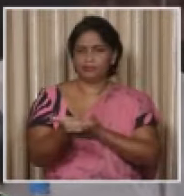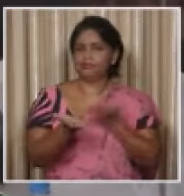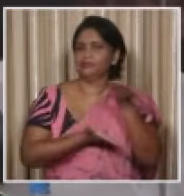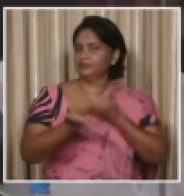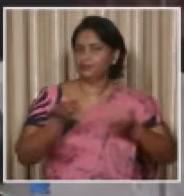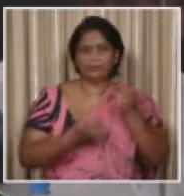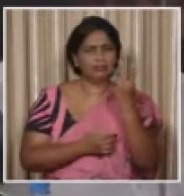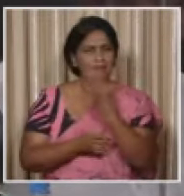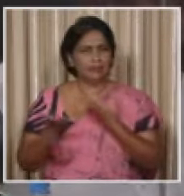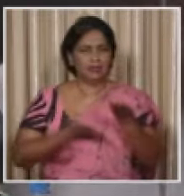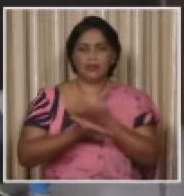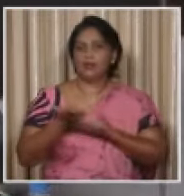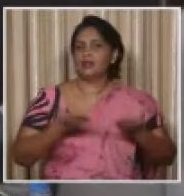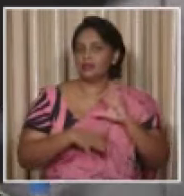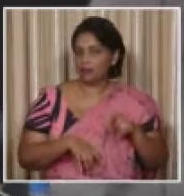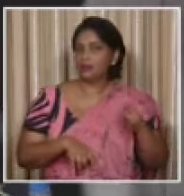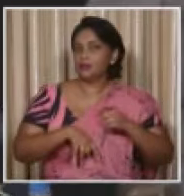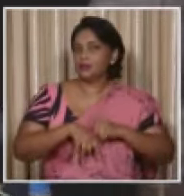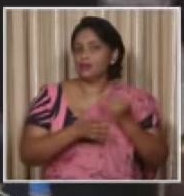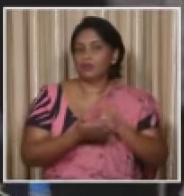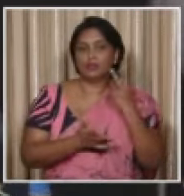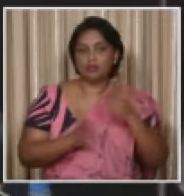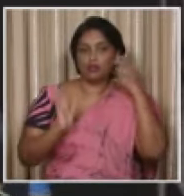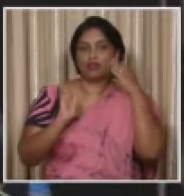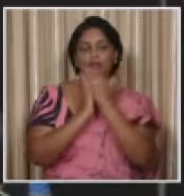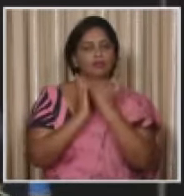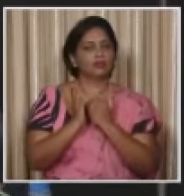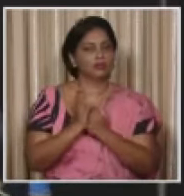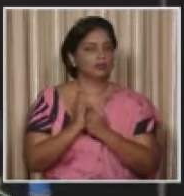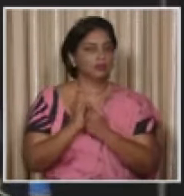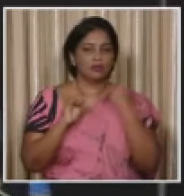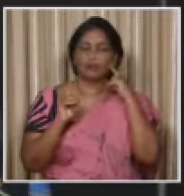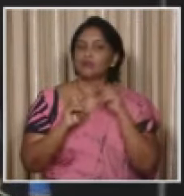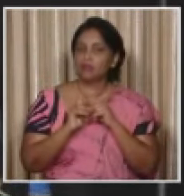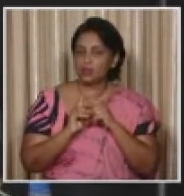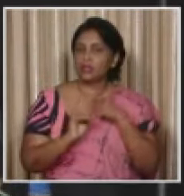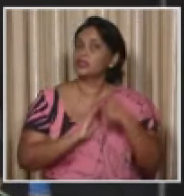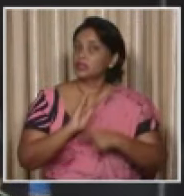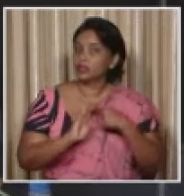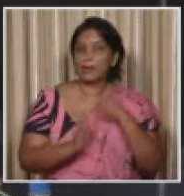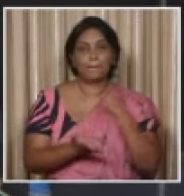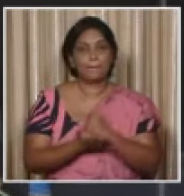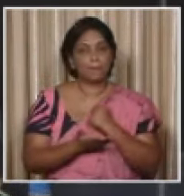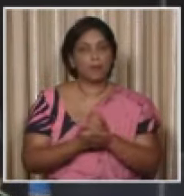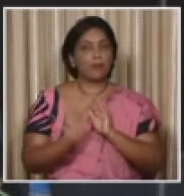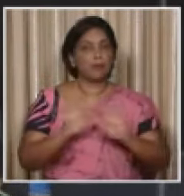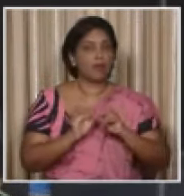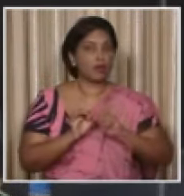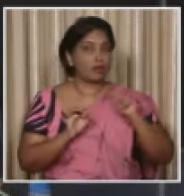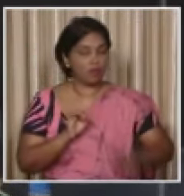වීම් කිහිපයක් යන අවස්ථා දෙකේම අදාළ කරුණු ගණනාවක් පිළිබඳව ශ්‍රී ලංකා මහා බැංකුවේ පාලක මණ්ඩලය